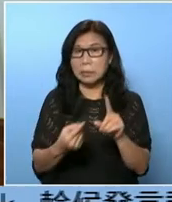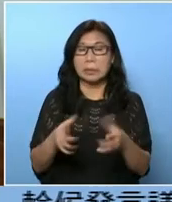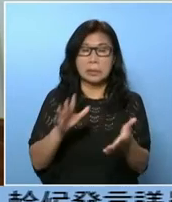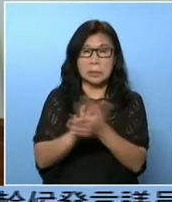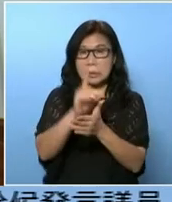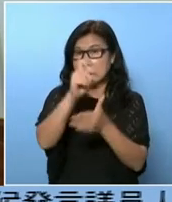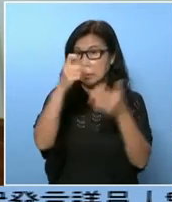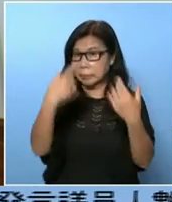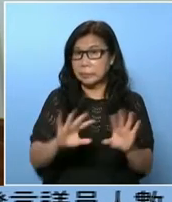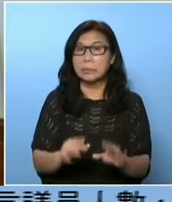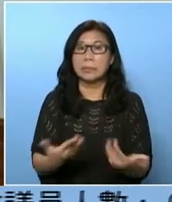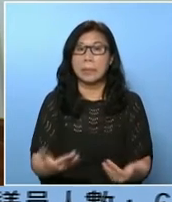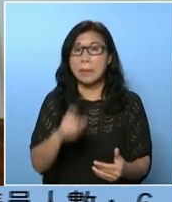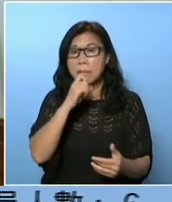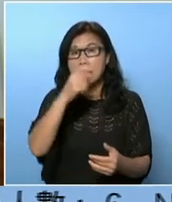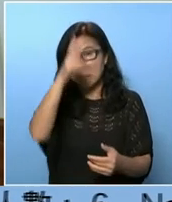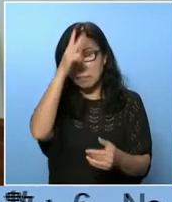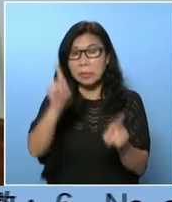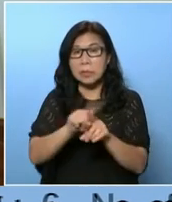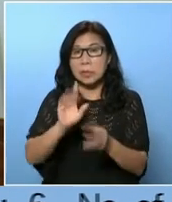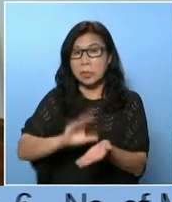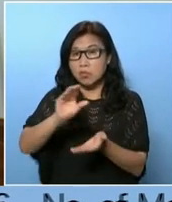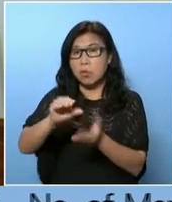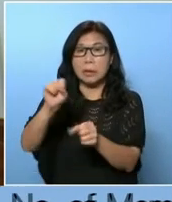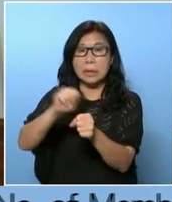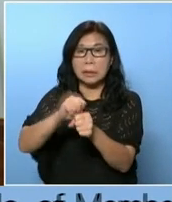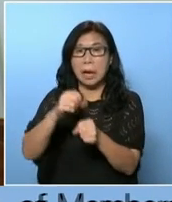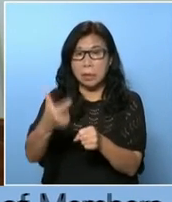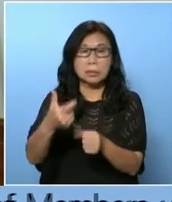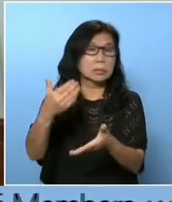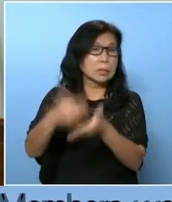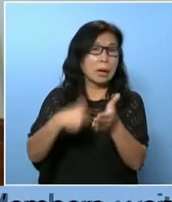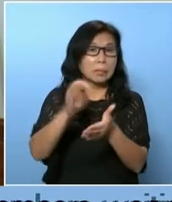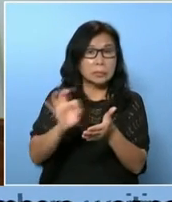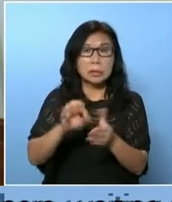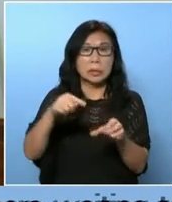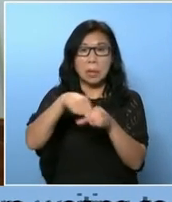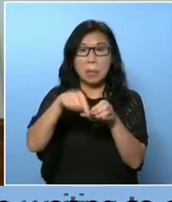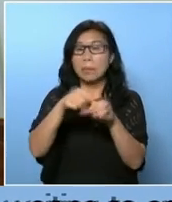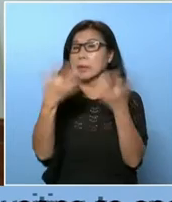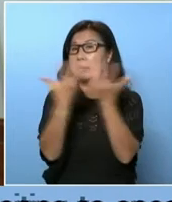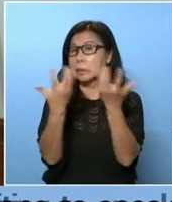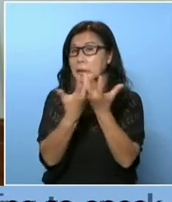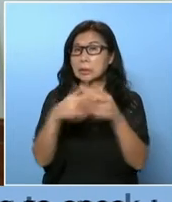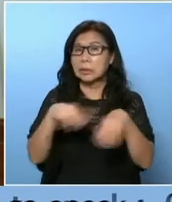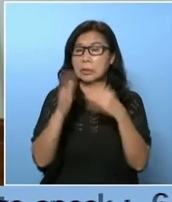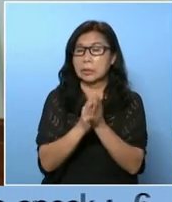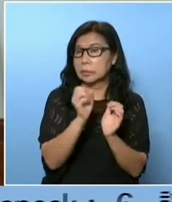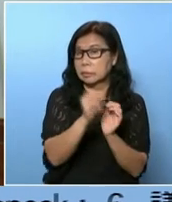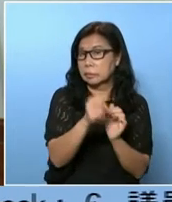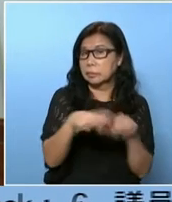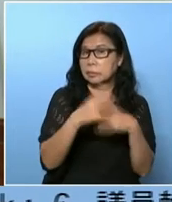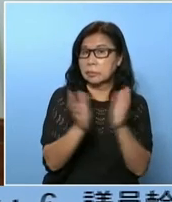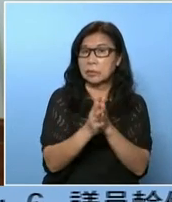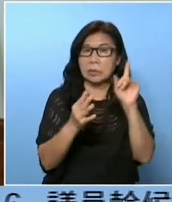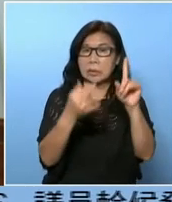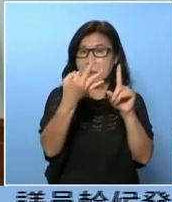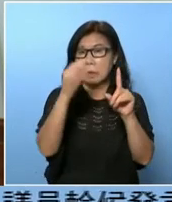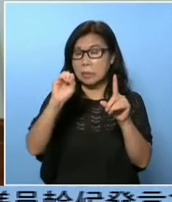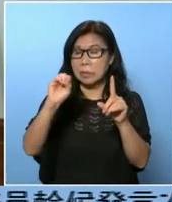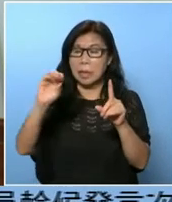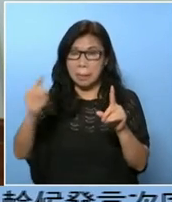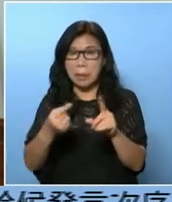年過去，儘管政府資源有增無減，但貧窮數字依舊徘徊在